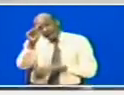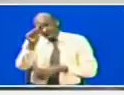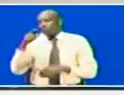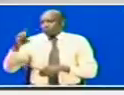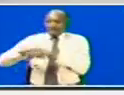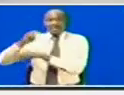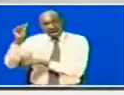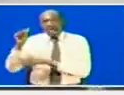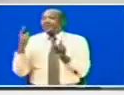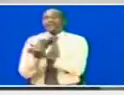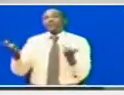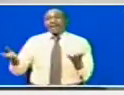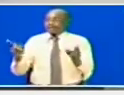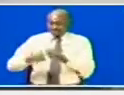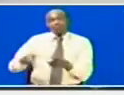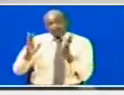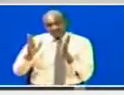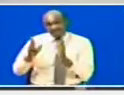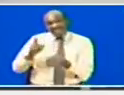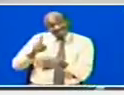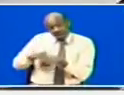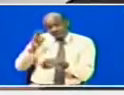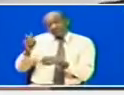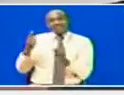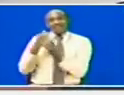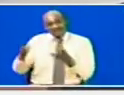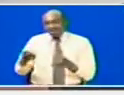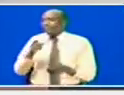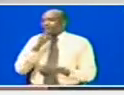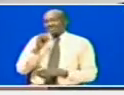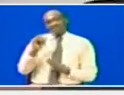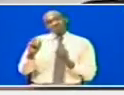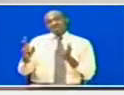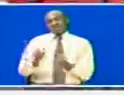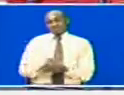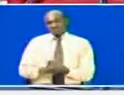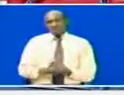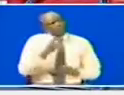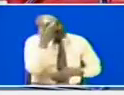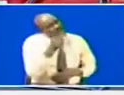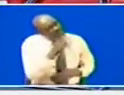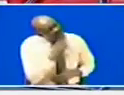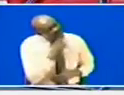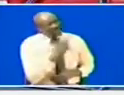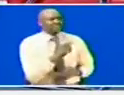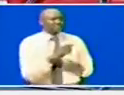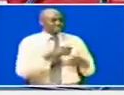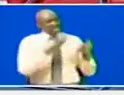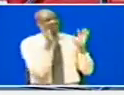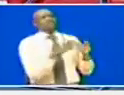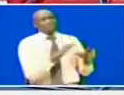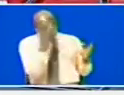Sasa tofauti kwa wapi? Sasa mwanamume akijua kwamba hakuna tofauti, analegea. Kwa nini alegee? Ndio swali. Anachanganyikiwa. Kwa nini anachanganyikiwa? La